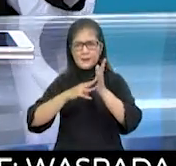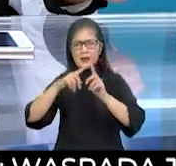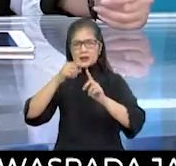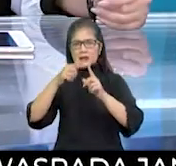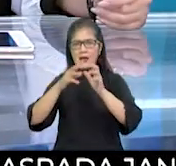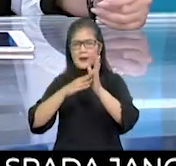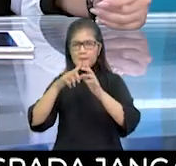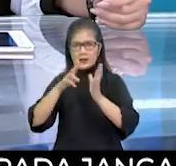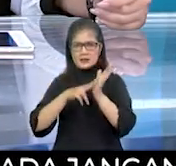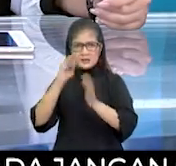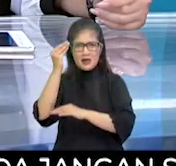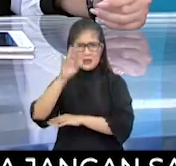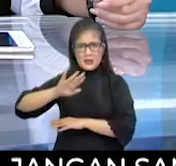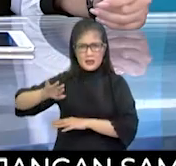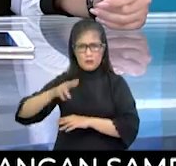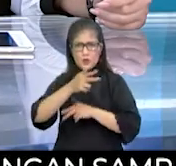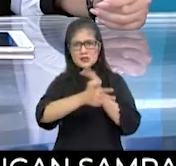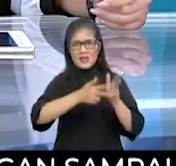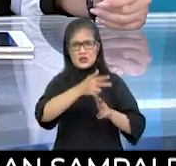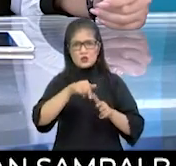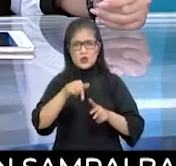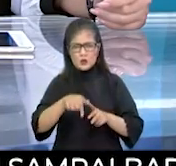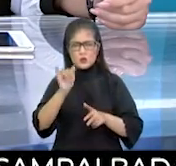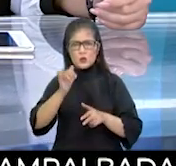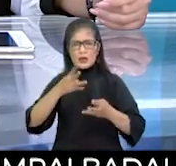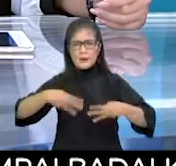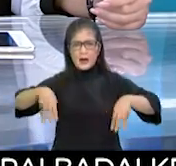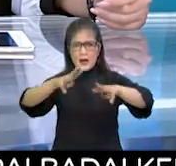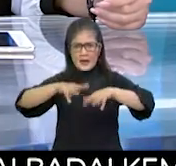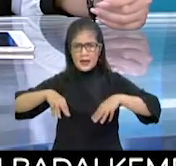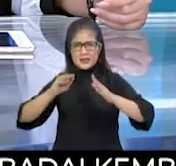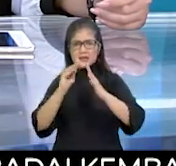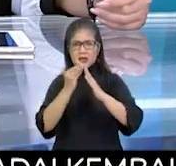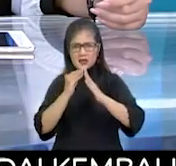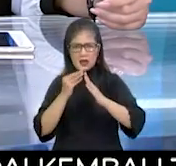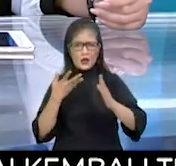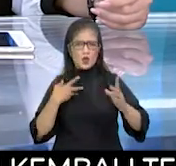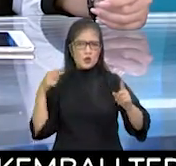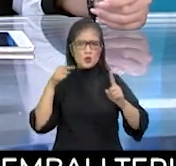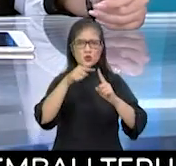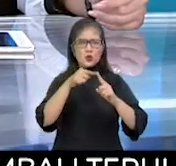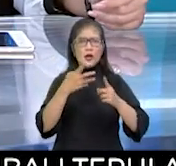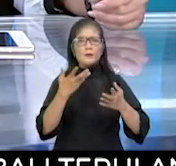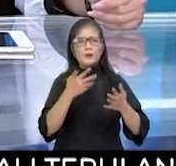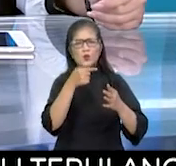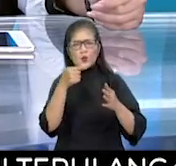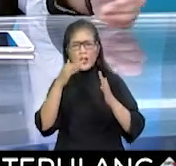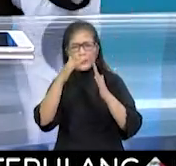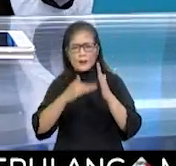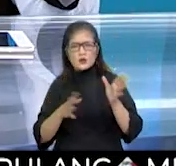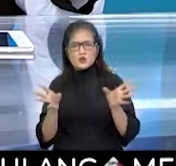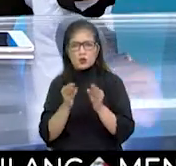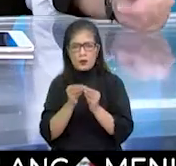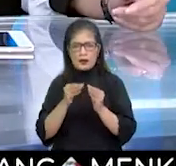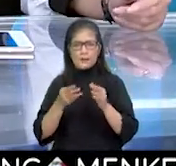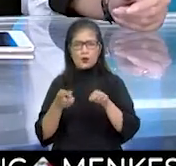Pembangunan stasiun Matraman yang berada di antara stasiun Manggarai dan Jatinegara bertujuan untuk mengurai kepadatan penumpang di dua stasiun tersebut. Dan